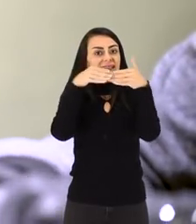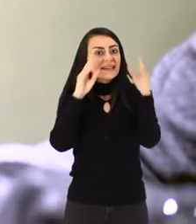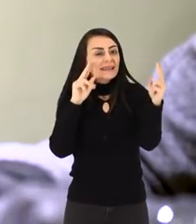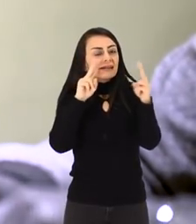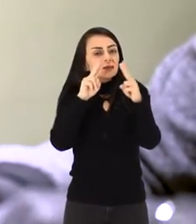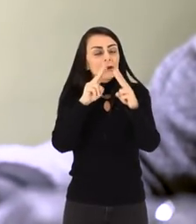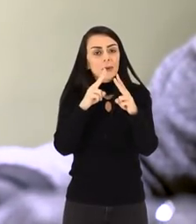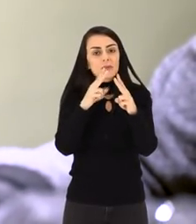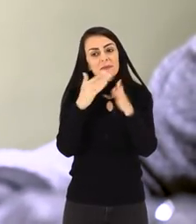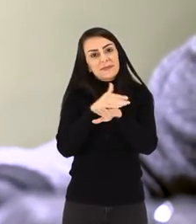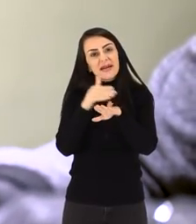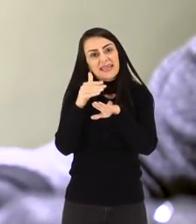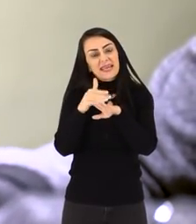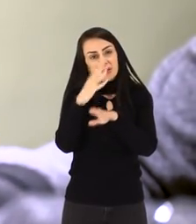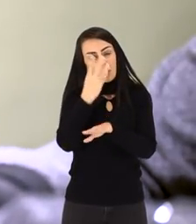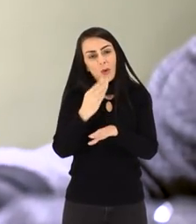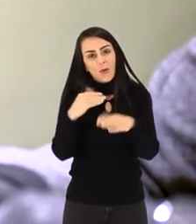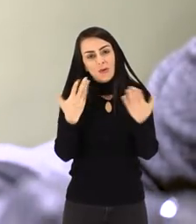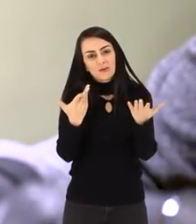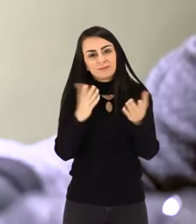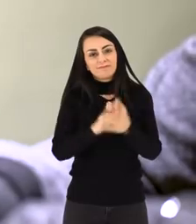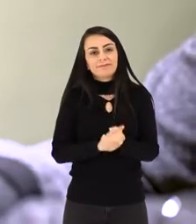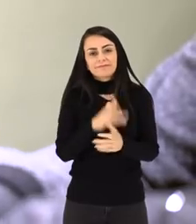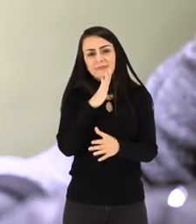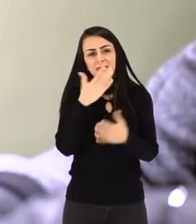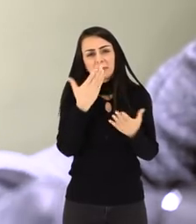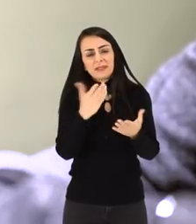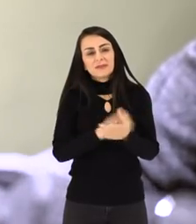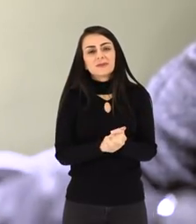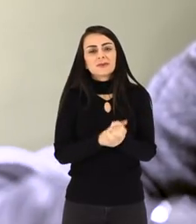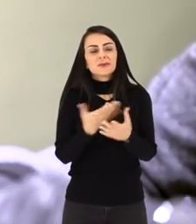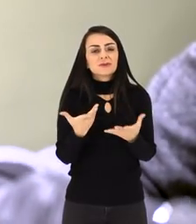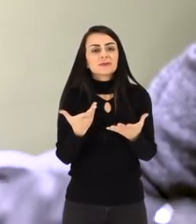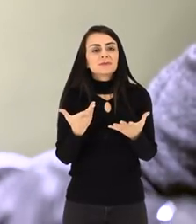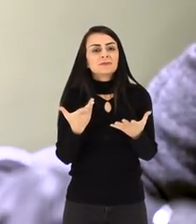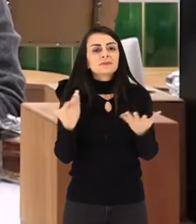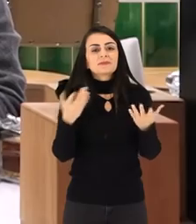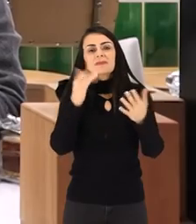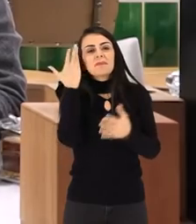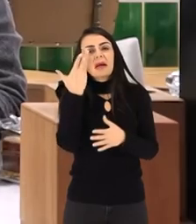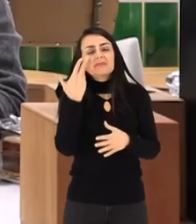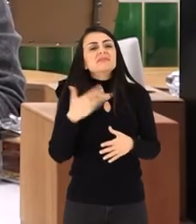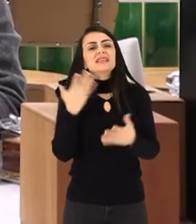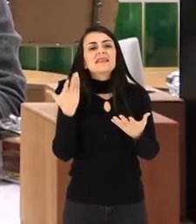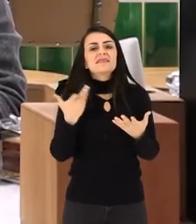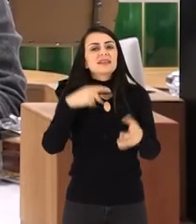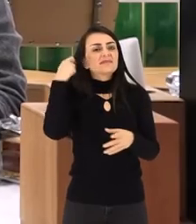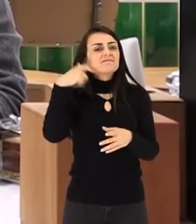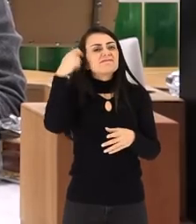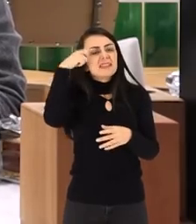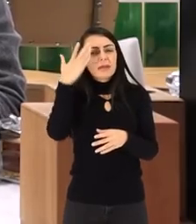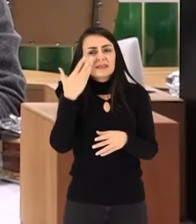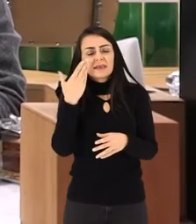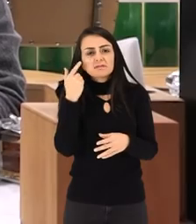durumları başladı. Çok geç başladı tabii ki, biliyorsun. O okullarda falan öyle çok keyifli bir hale getirmiyorlar bu, evet, durumu. Ben